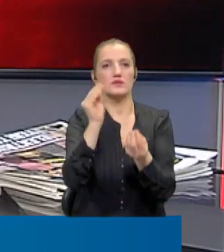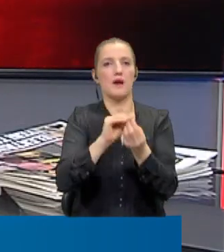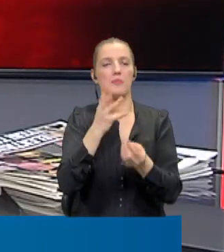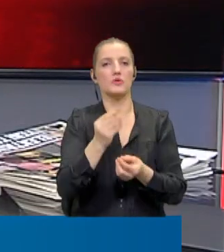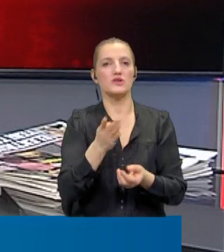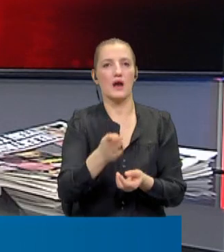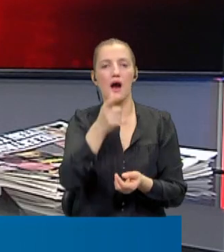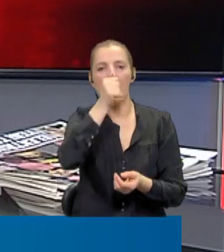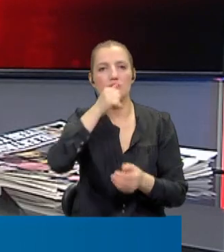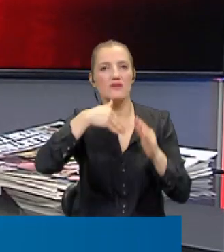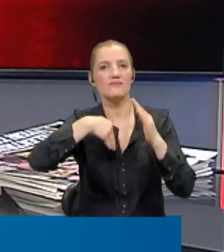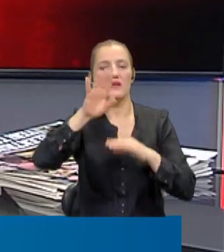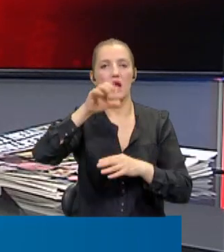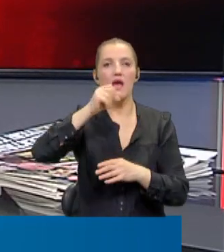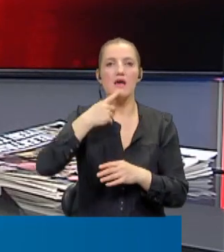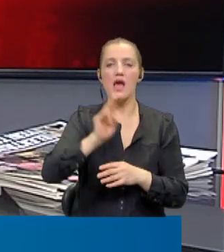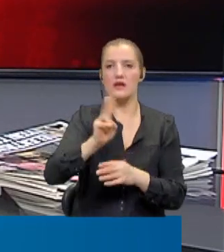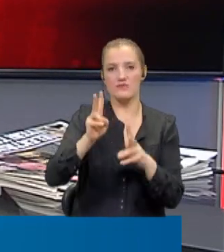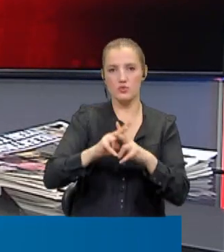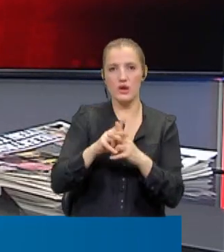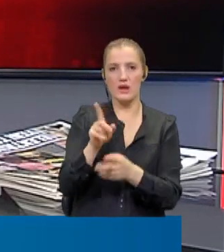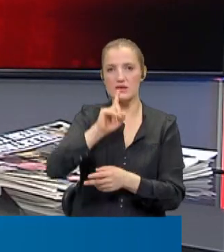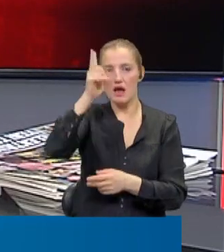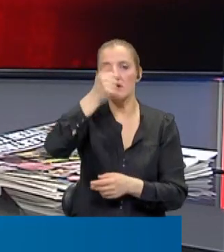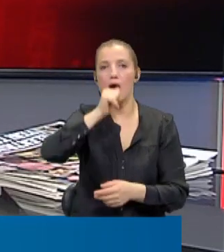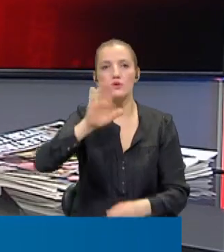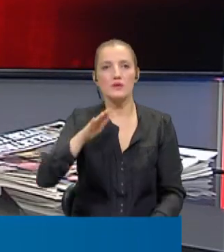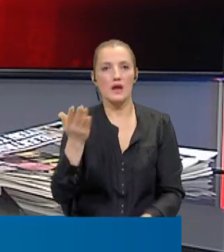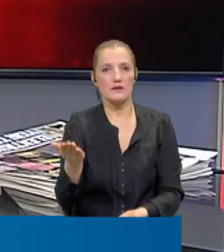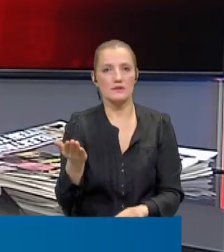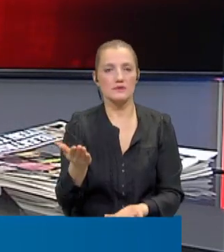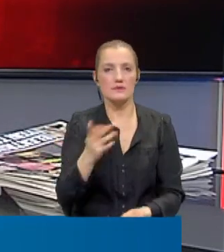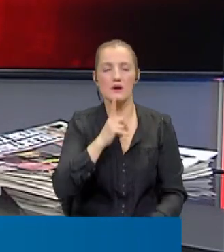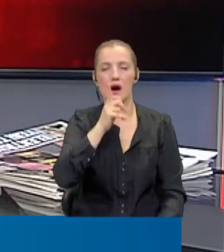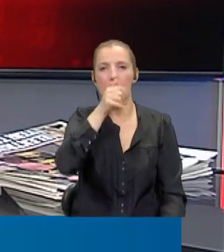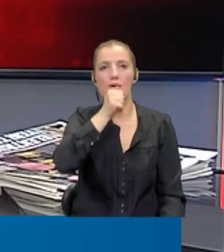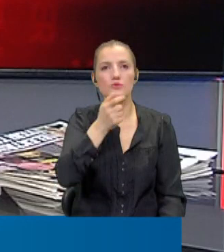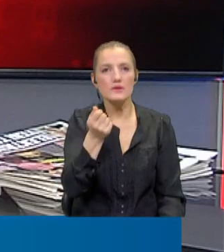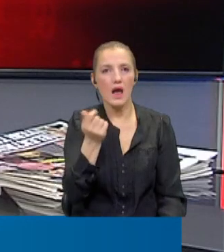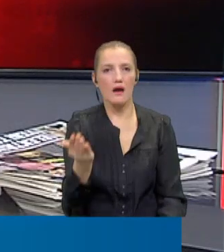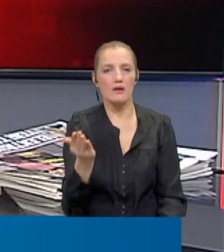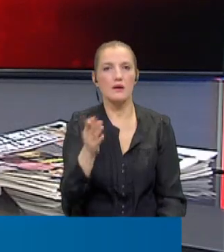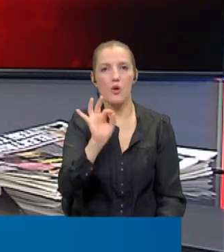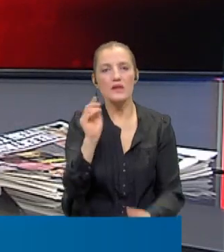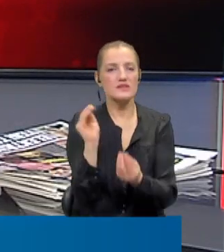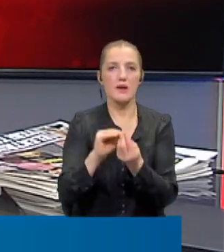600'den fazla Sadece elektrik faturası Sadece elektrik faturanız böyle bir zam gelecek ama deniyor